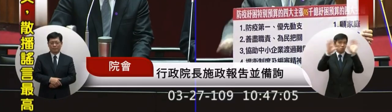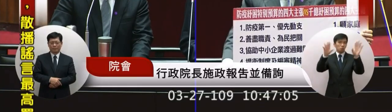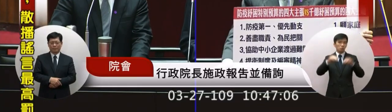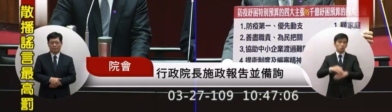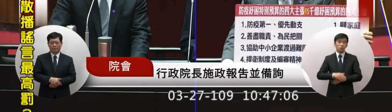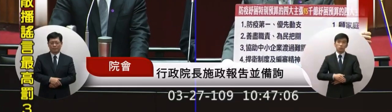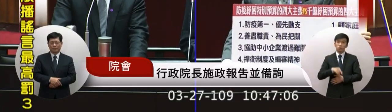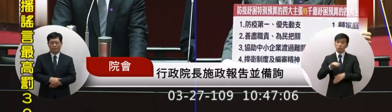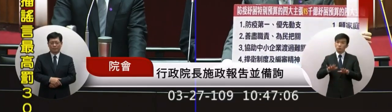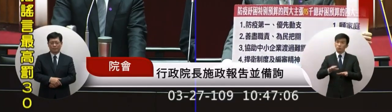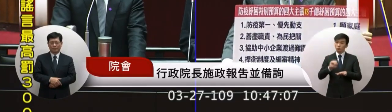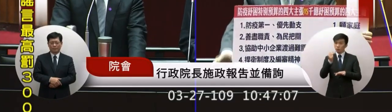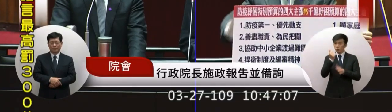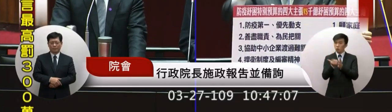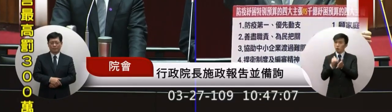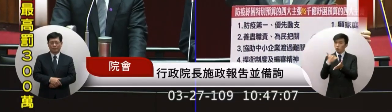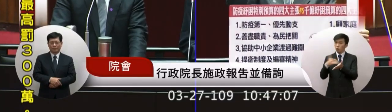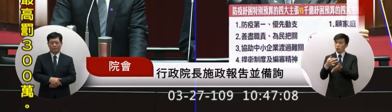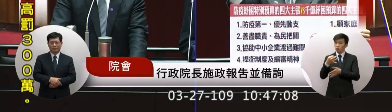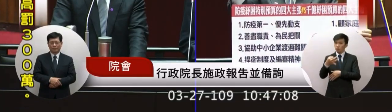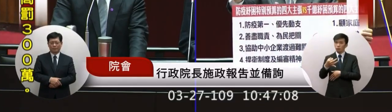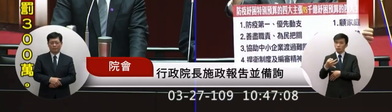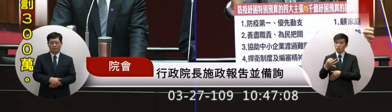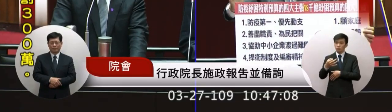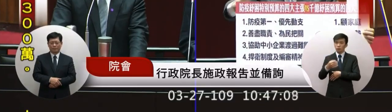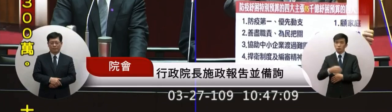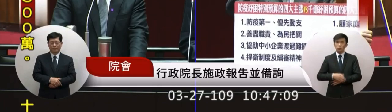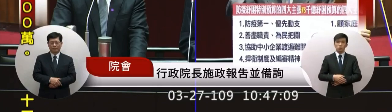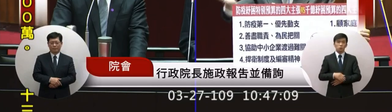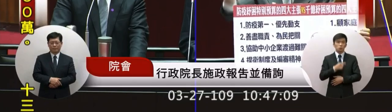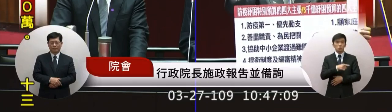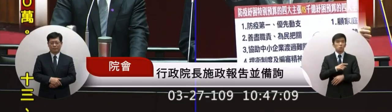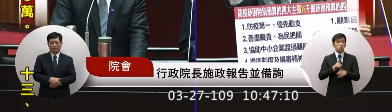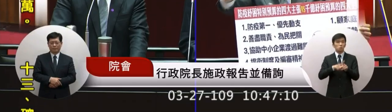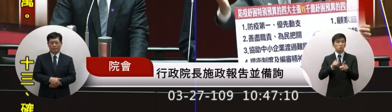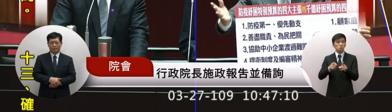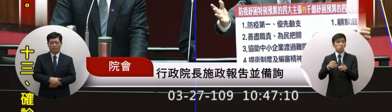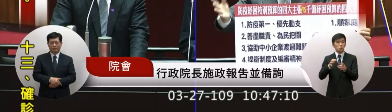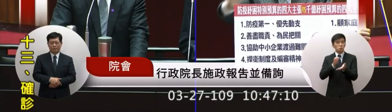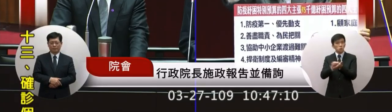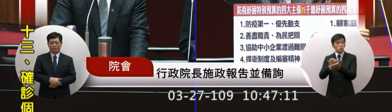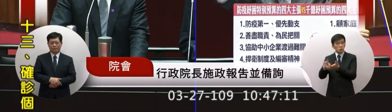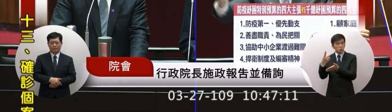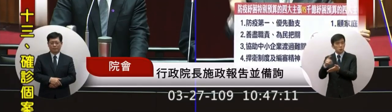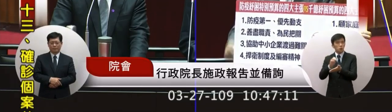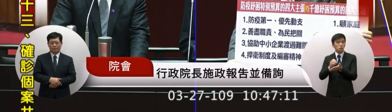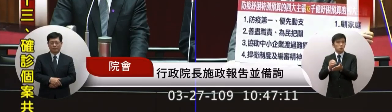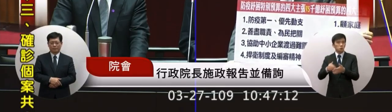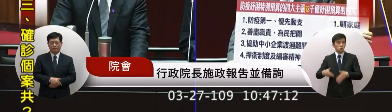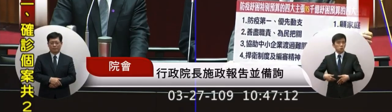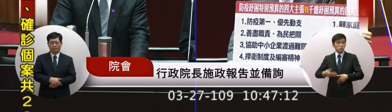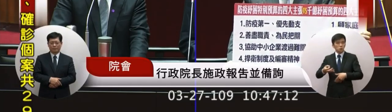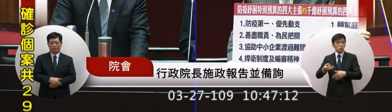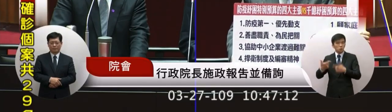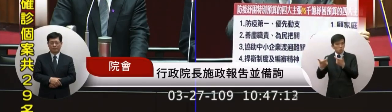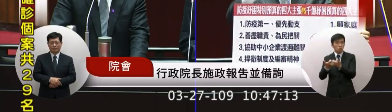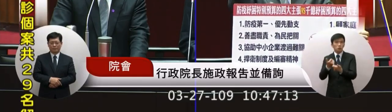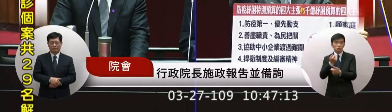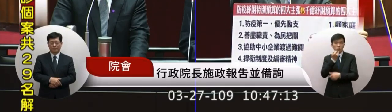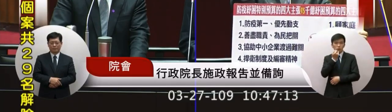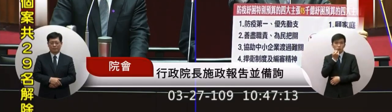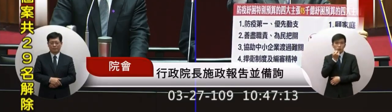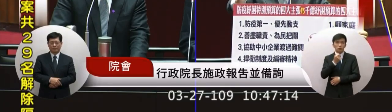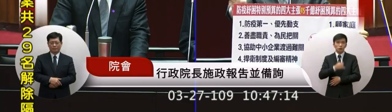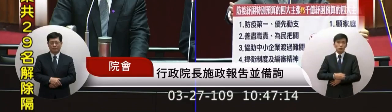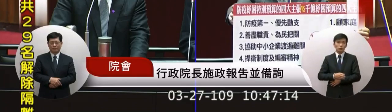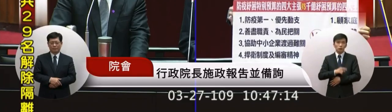咱这边的特别医生，你以反制止、甲动用基金等等的方式，你